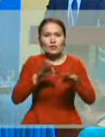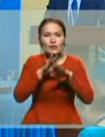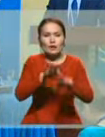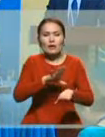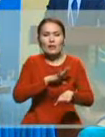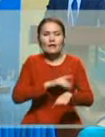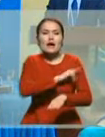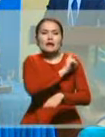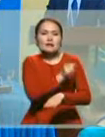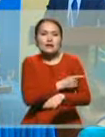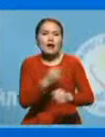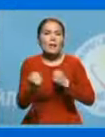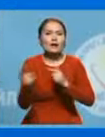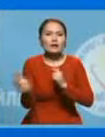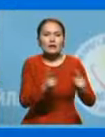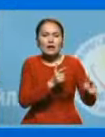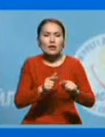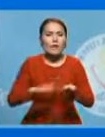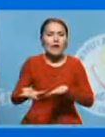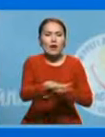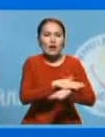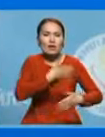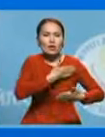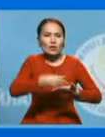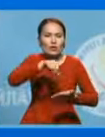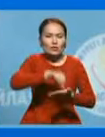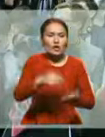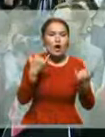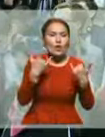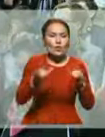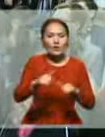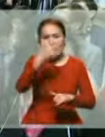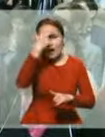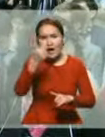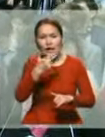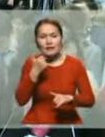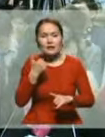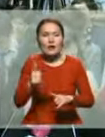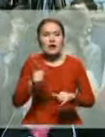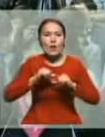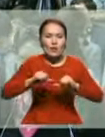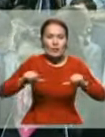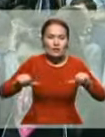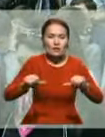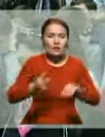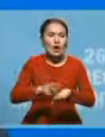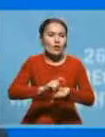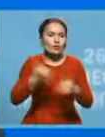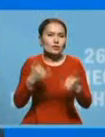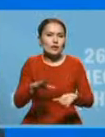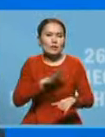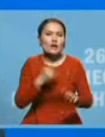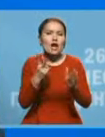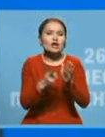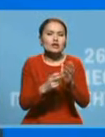мықты дайындығы, сайлаушылардың белсенділігі туралы тамсын айтты. Өз елімізбен, яғни Италиямен салыстырамын, бізде бір сайлау учаскесінде